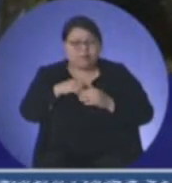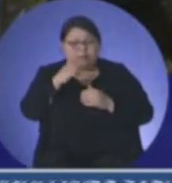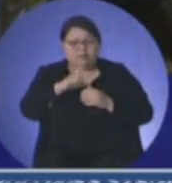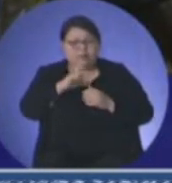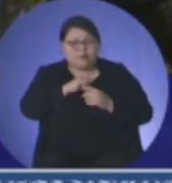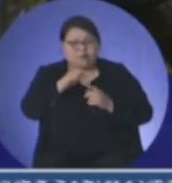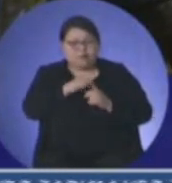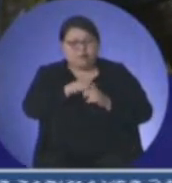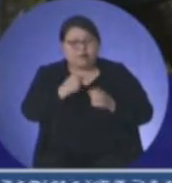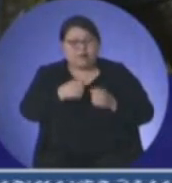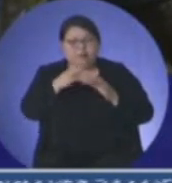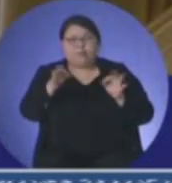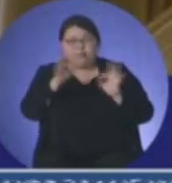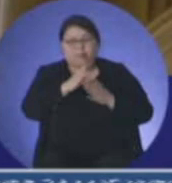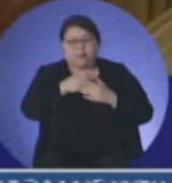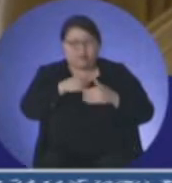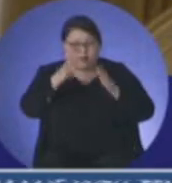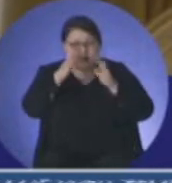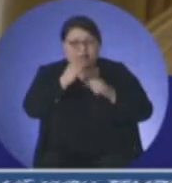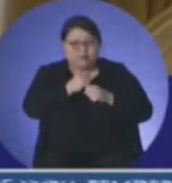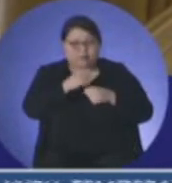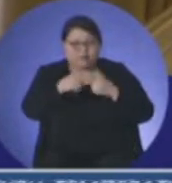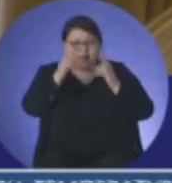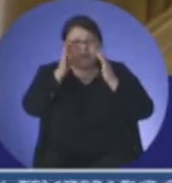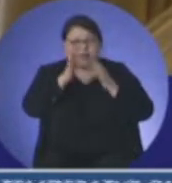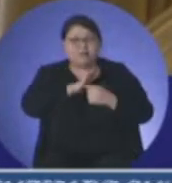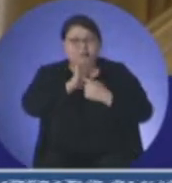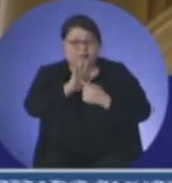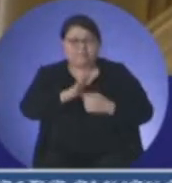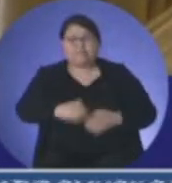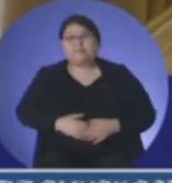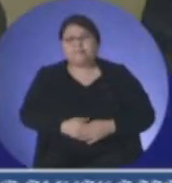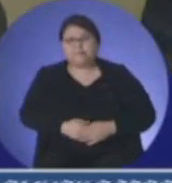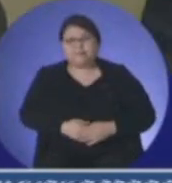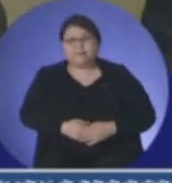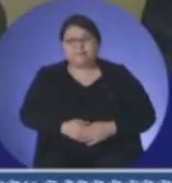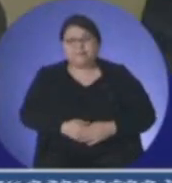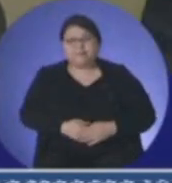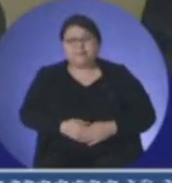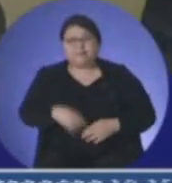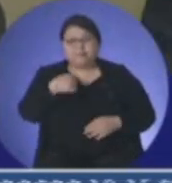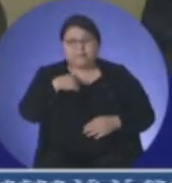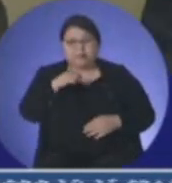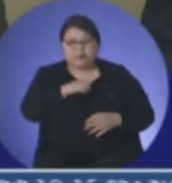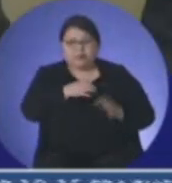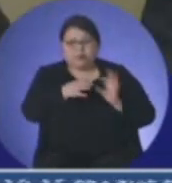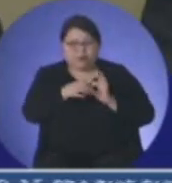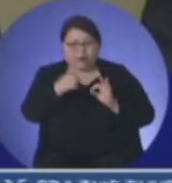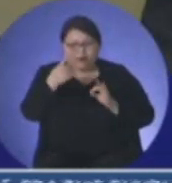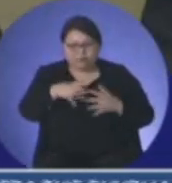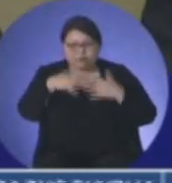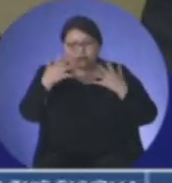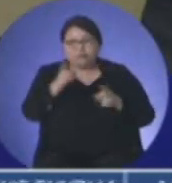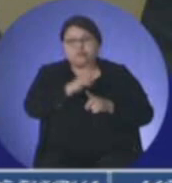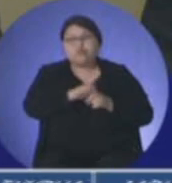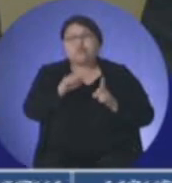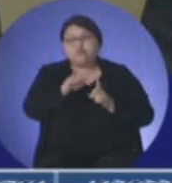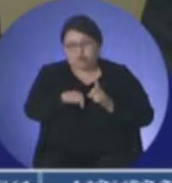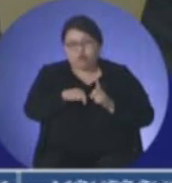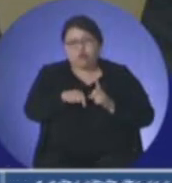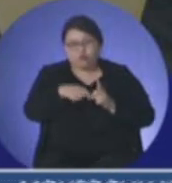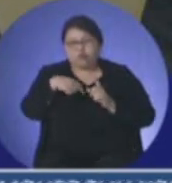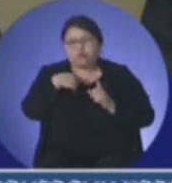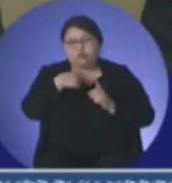зөрчил гаргахгүй байхад анхаарч ажиллахаа илэрхийллээ. Авилга бол хүний эрхийн хамгийн том зөрчил юм а гэж дайнал их